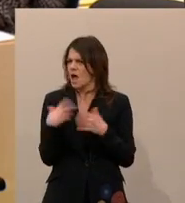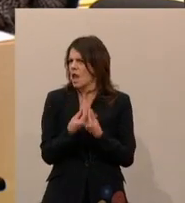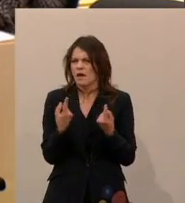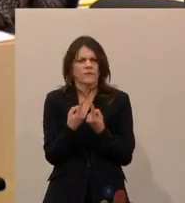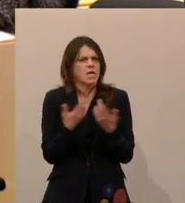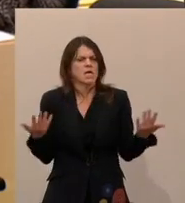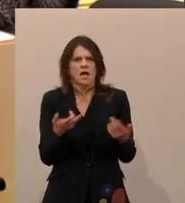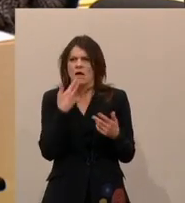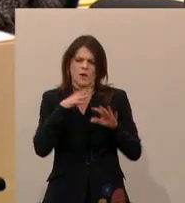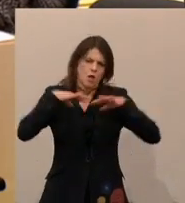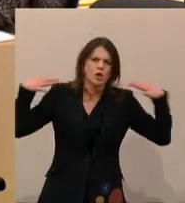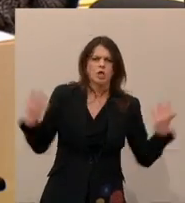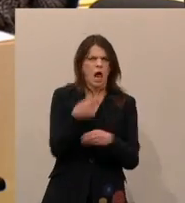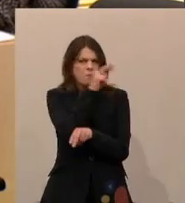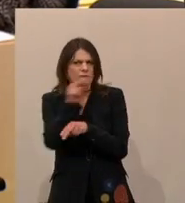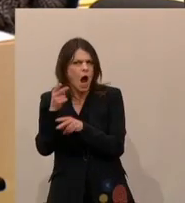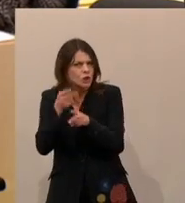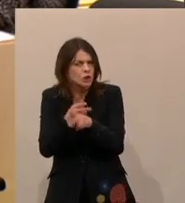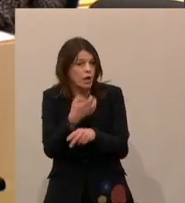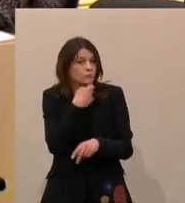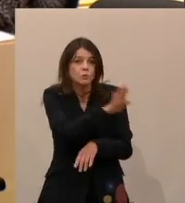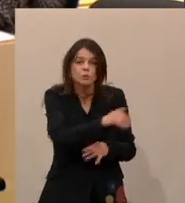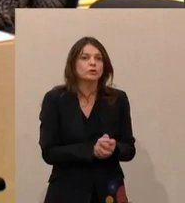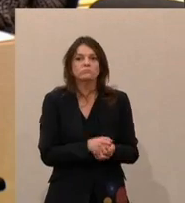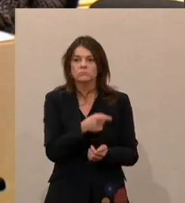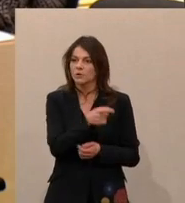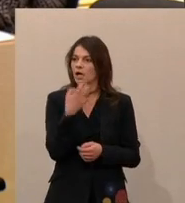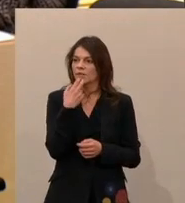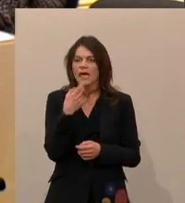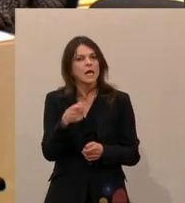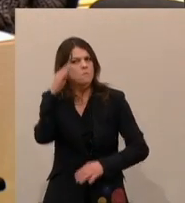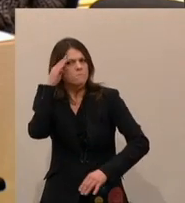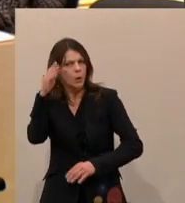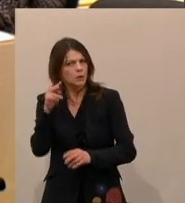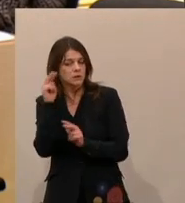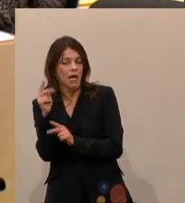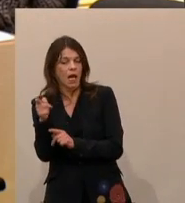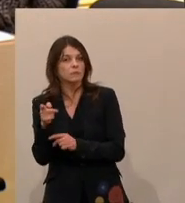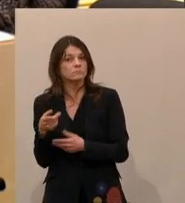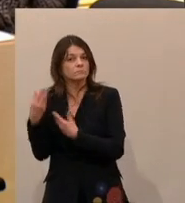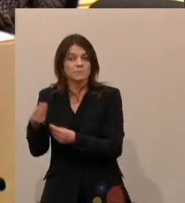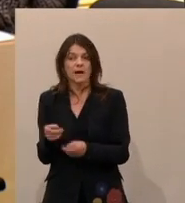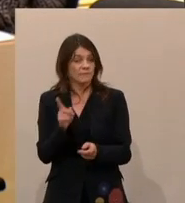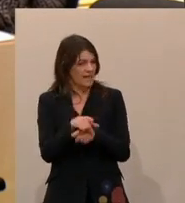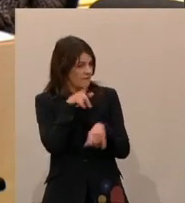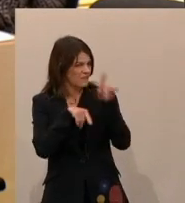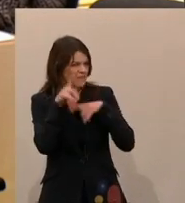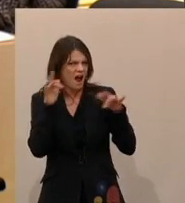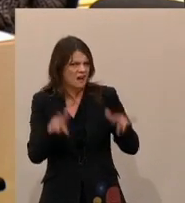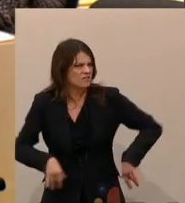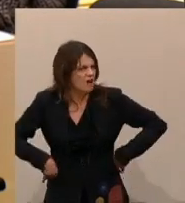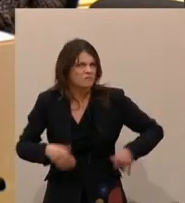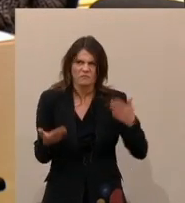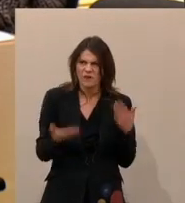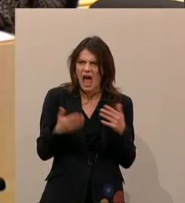Richtung eines totalen Überwachungsstaats gehen, in Richtung einer Gesinnungspolizei, wo man so irgendwo den Verdacht nicht los wird, dass da